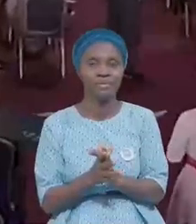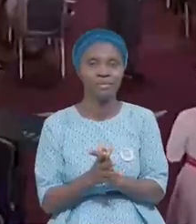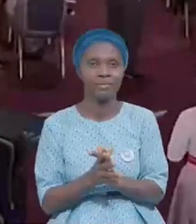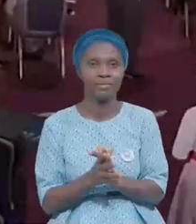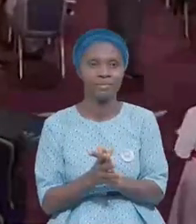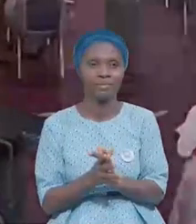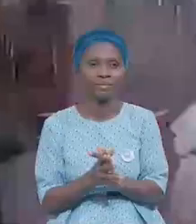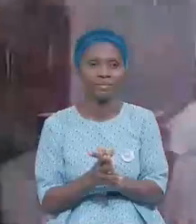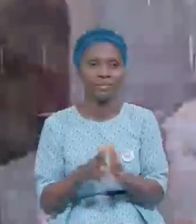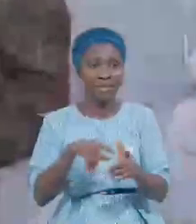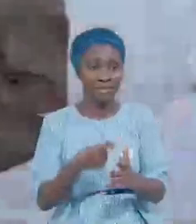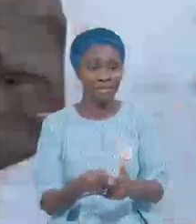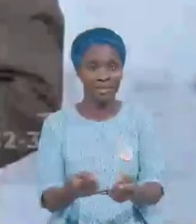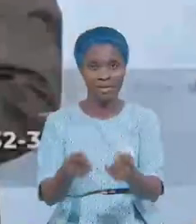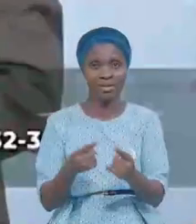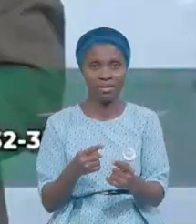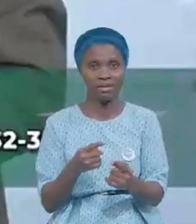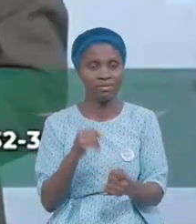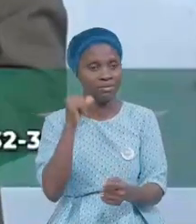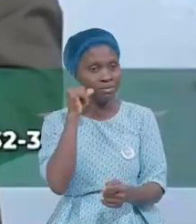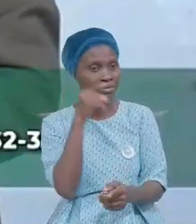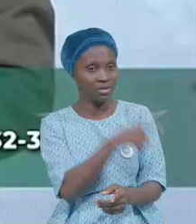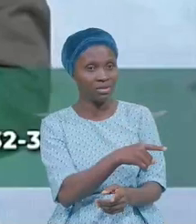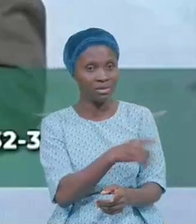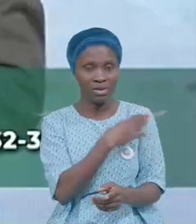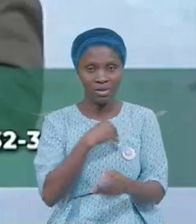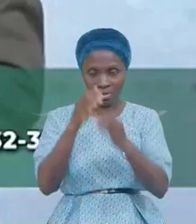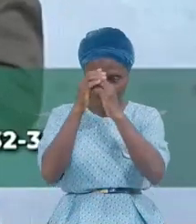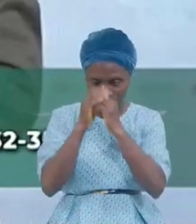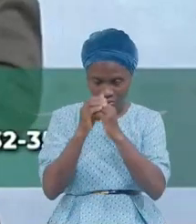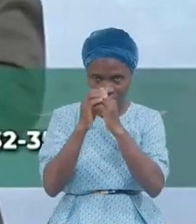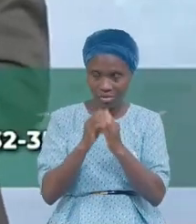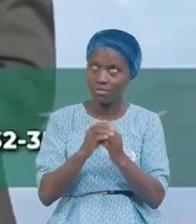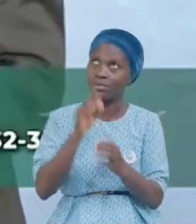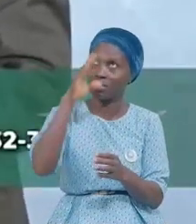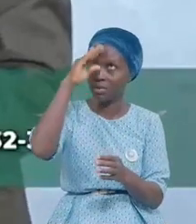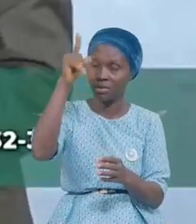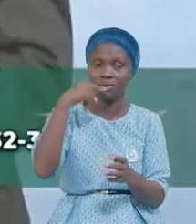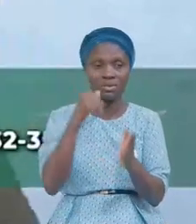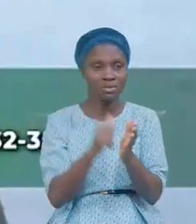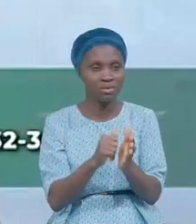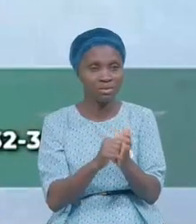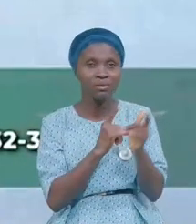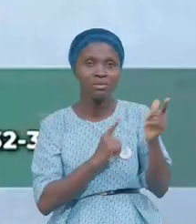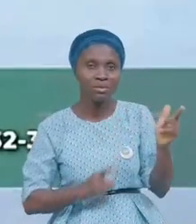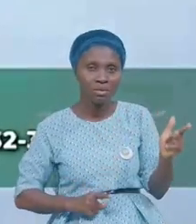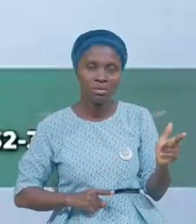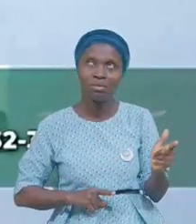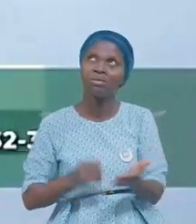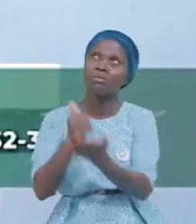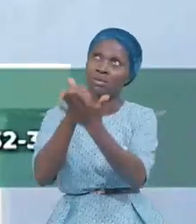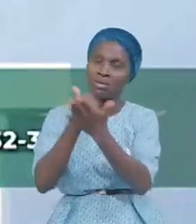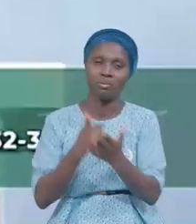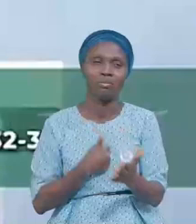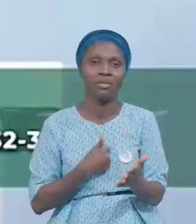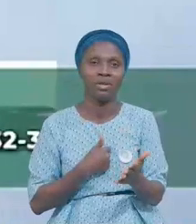Mais elle vint, une femme maintenant, se prosterner devant lui, disant, « Seigneur, secoue-moi. » Verset